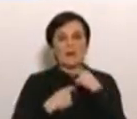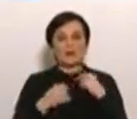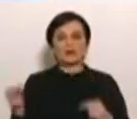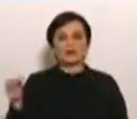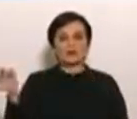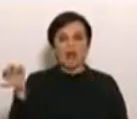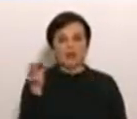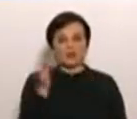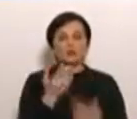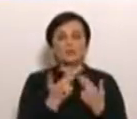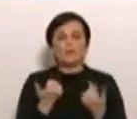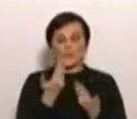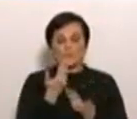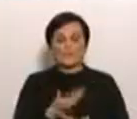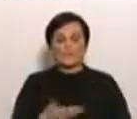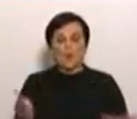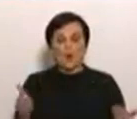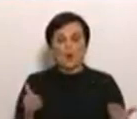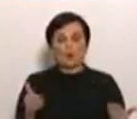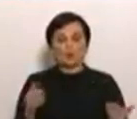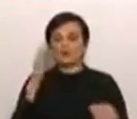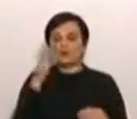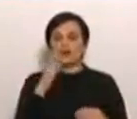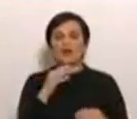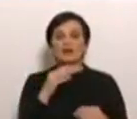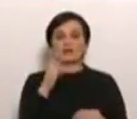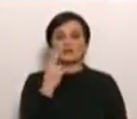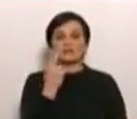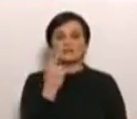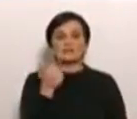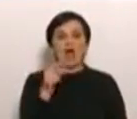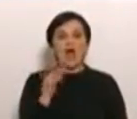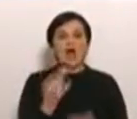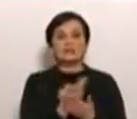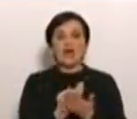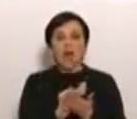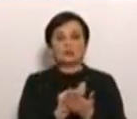რაიონებში, და ბოლოს წყალტუბოს აღორძინების პროექტი.